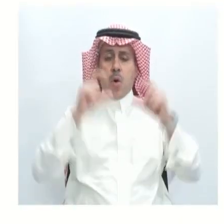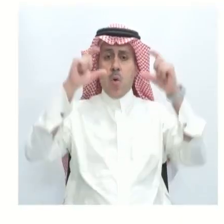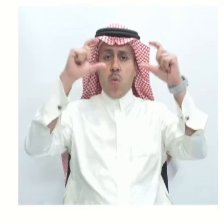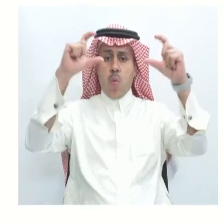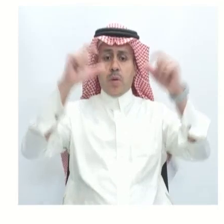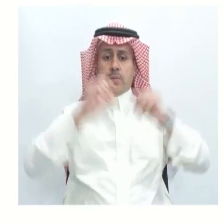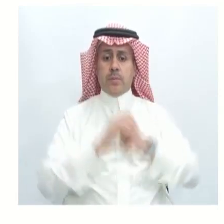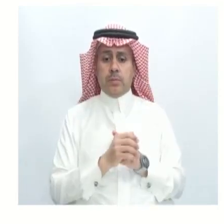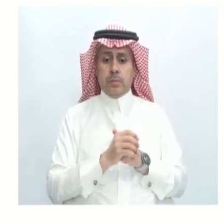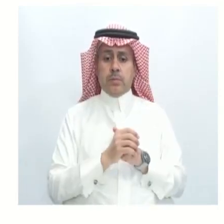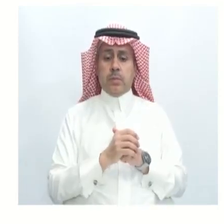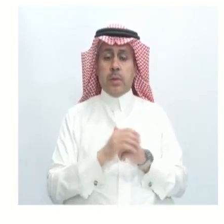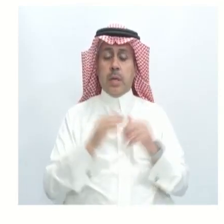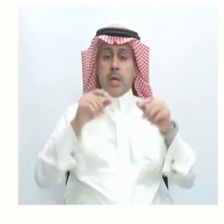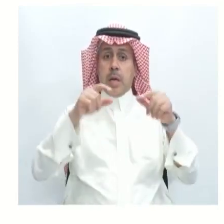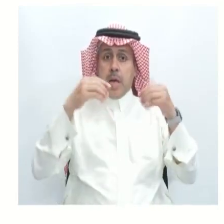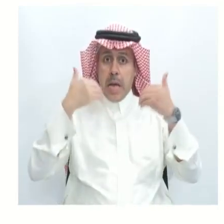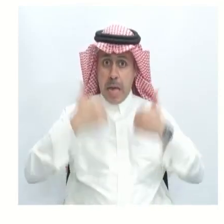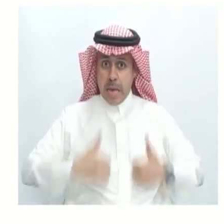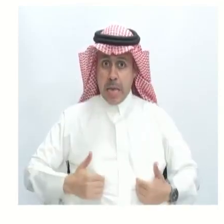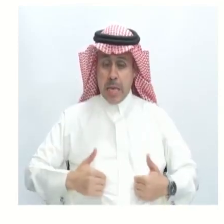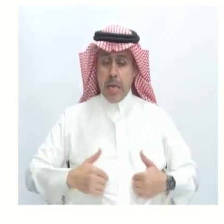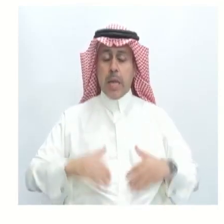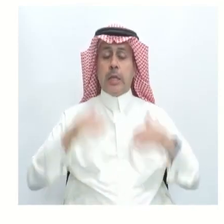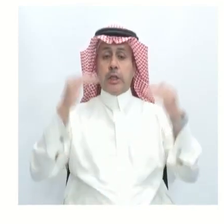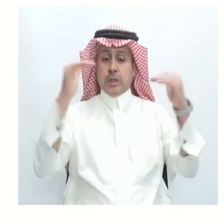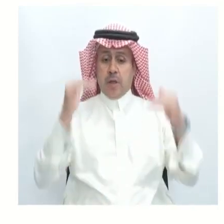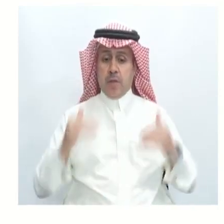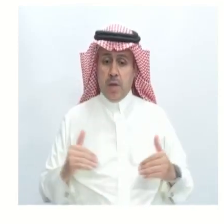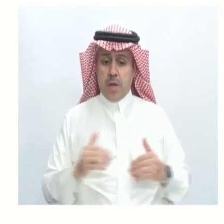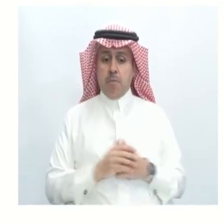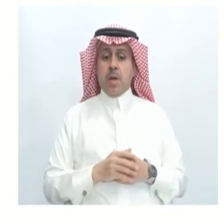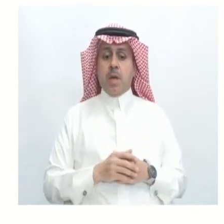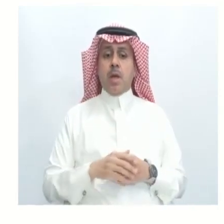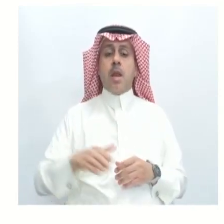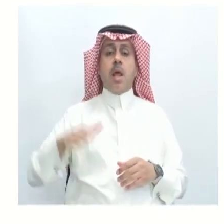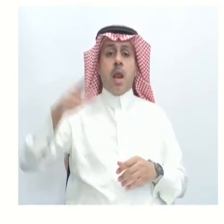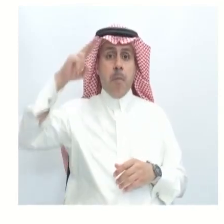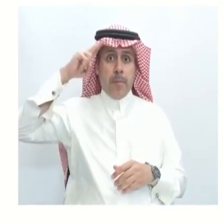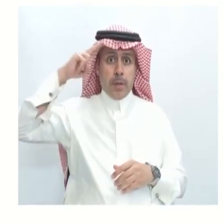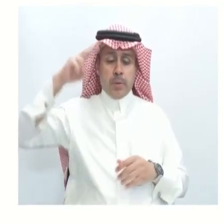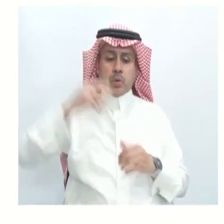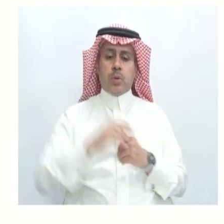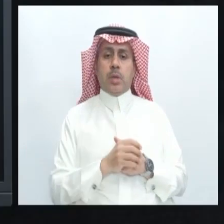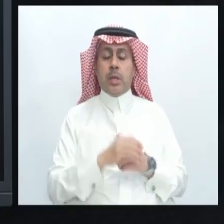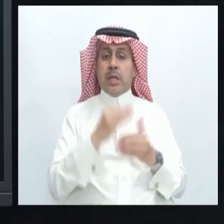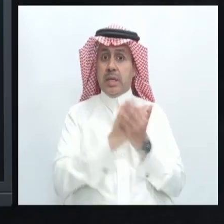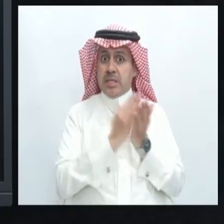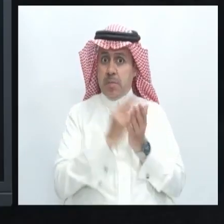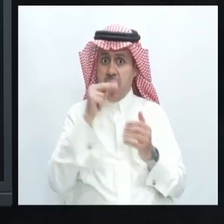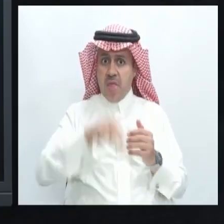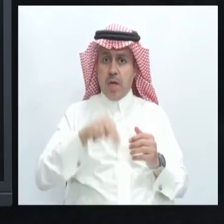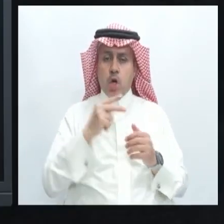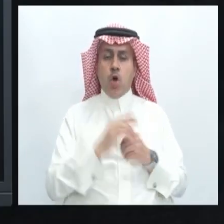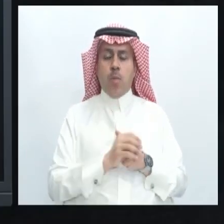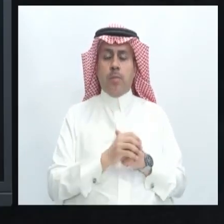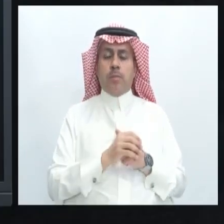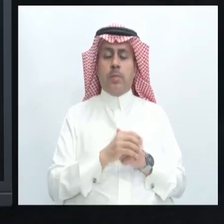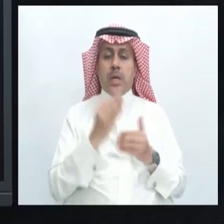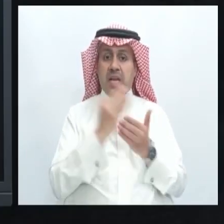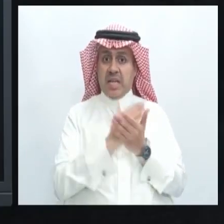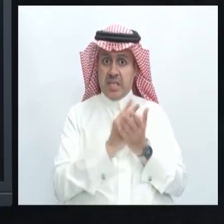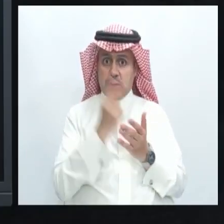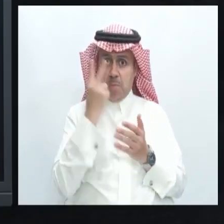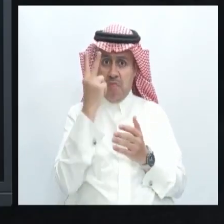الهيكل التنظيمي للمملكه العربيه السعوديه القسم الثاني من سنتناول القسم الثاني من